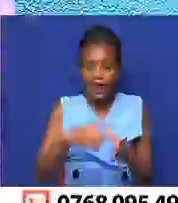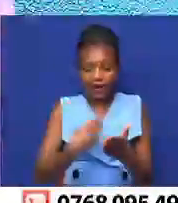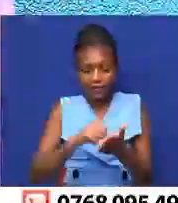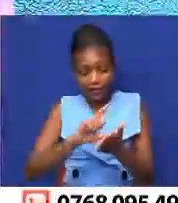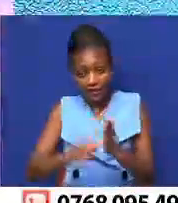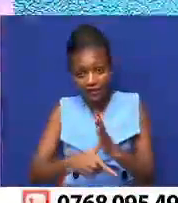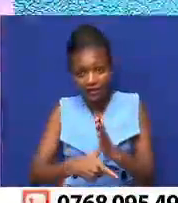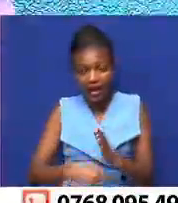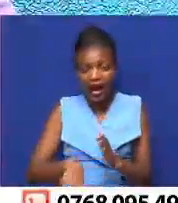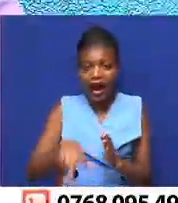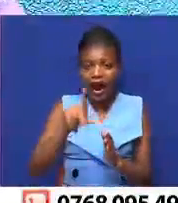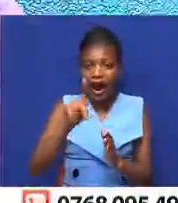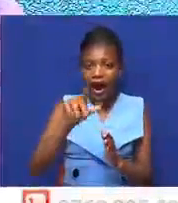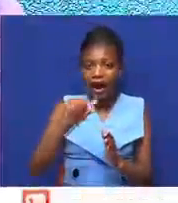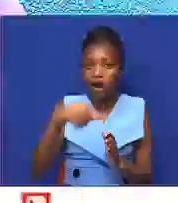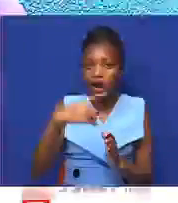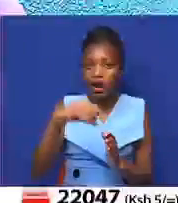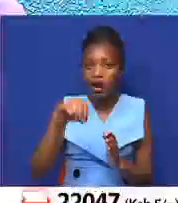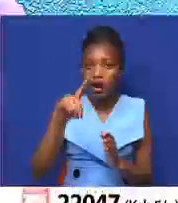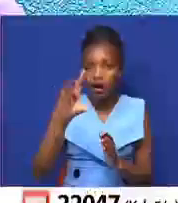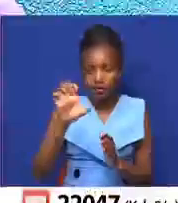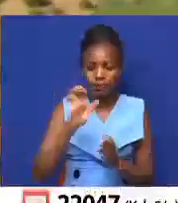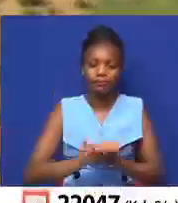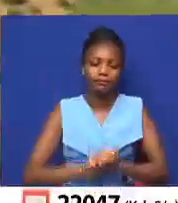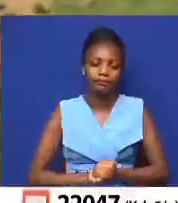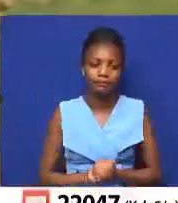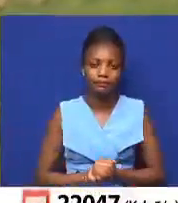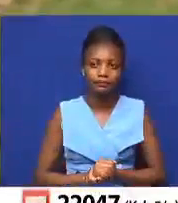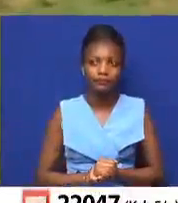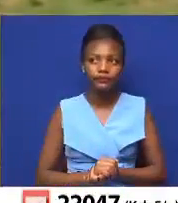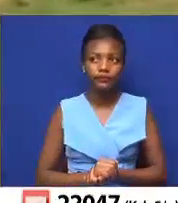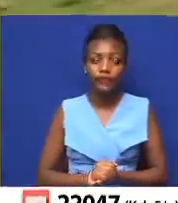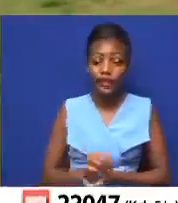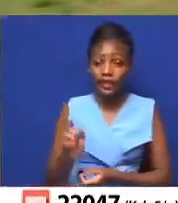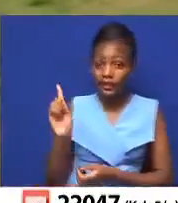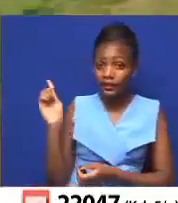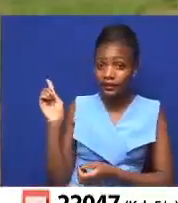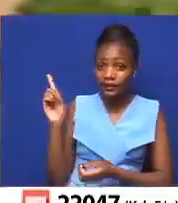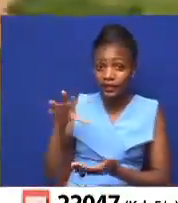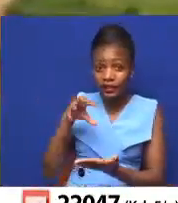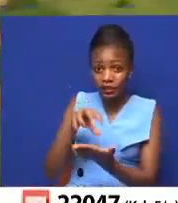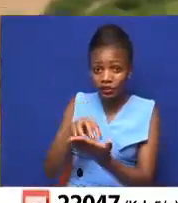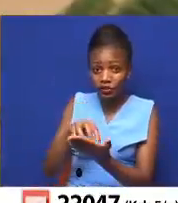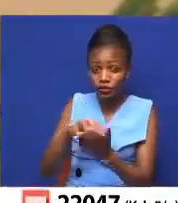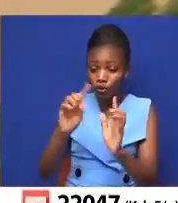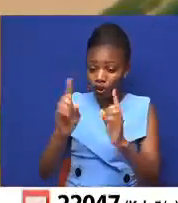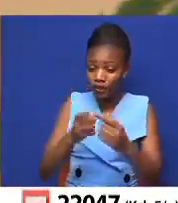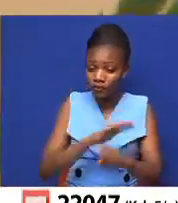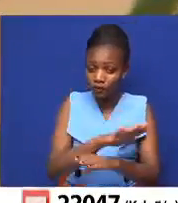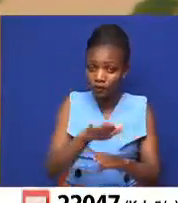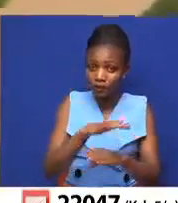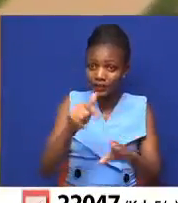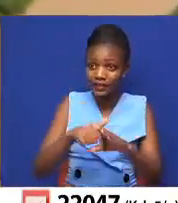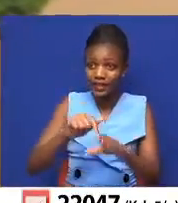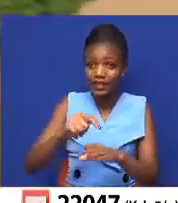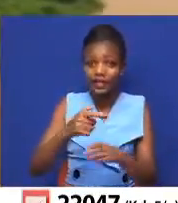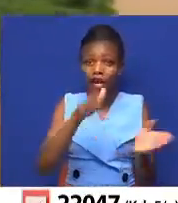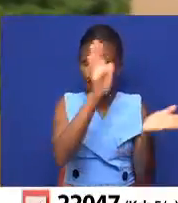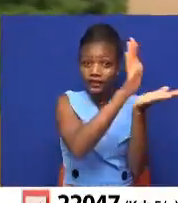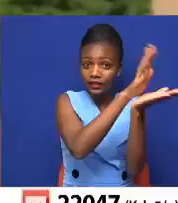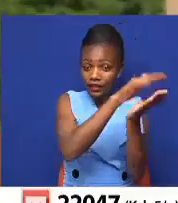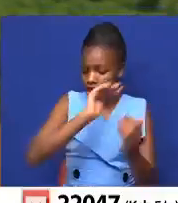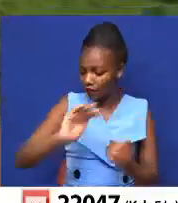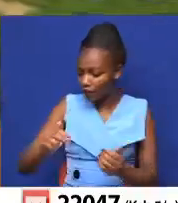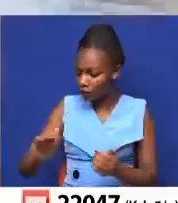Galole. Lydia Gashomo ametuandalia taarifa hiyo. Ndivyo hali ilivyo katika baadhi ya maeneo ya kaunti ya Tana